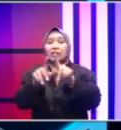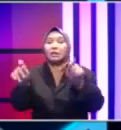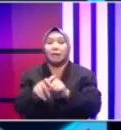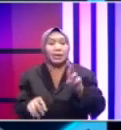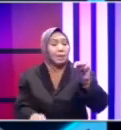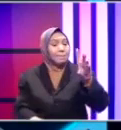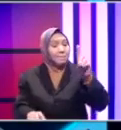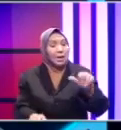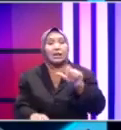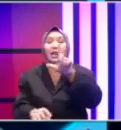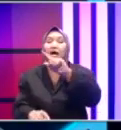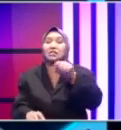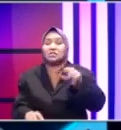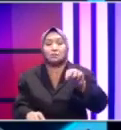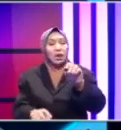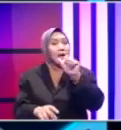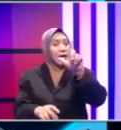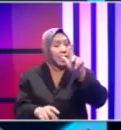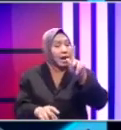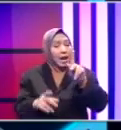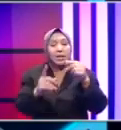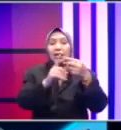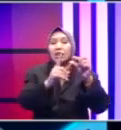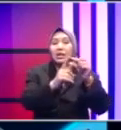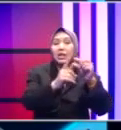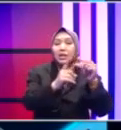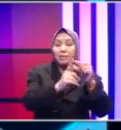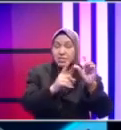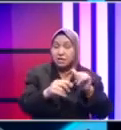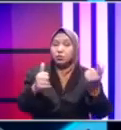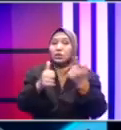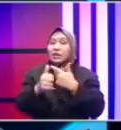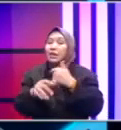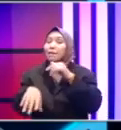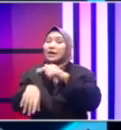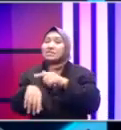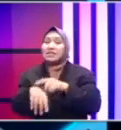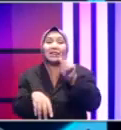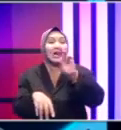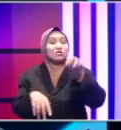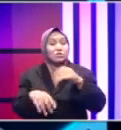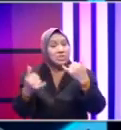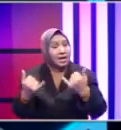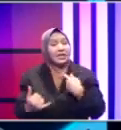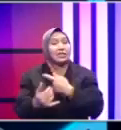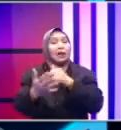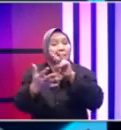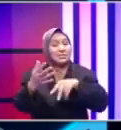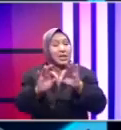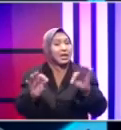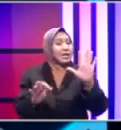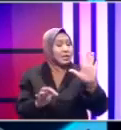madlazim kali Bimo sakon hah satu tadi udah konfirmasi tajwid2 kita nama cc-nya yaitu